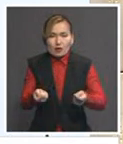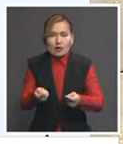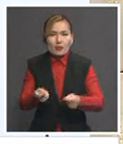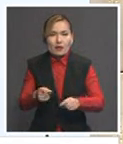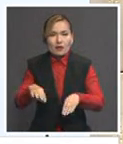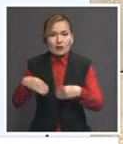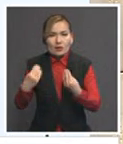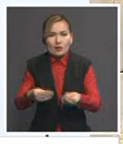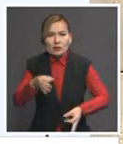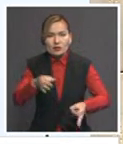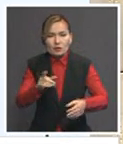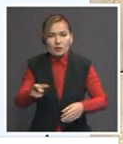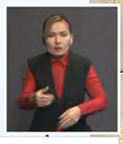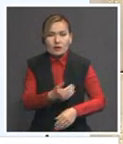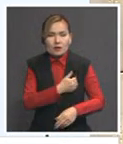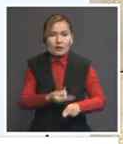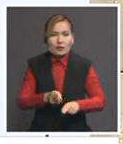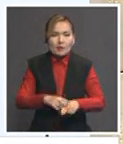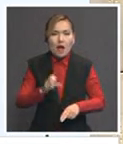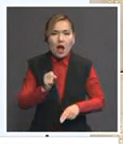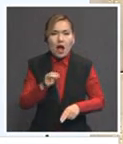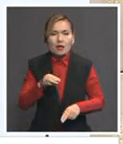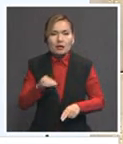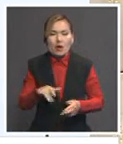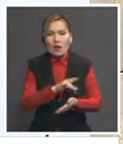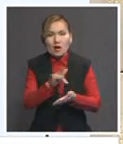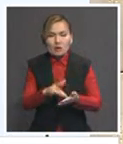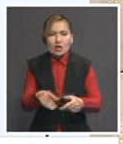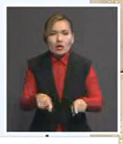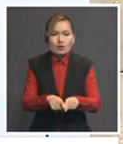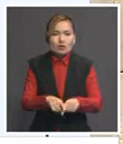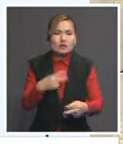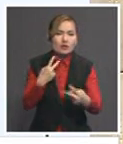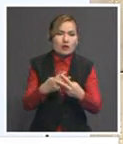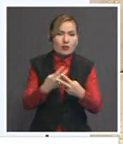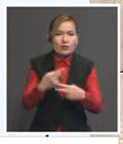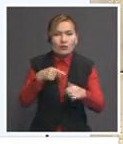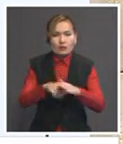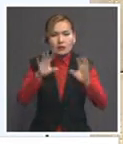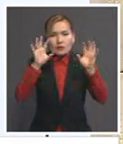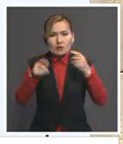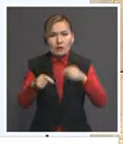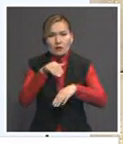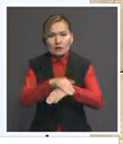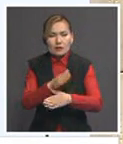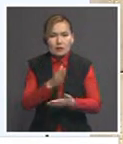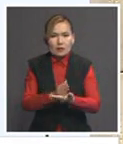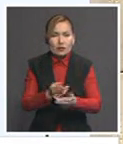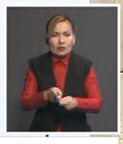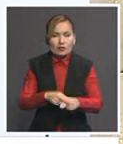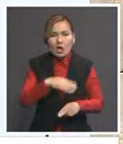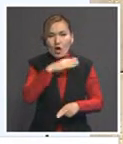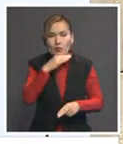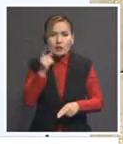жылдың 19 наурызында және 3 сәуірінде Еңбек Атырау республикалық кәсіпорын қызметкерлерінің 2 рет мекеме аумағына тыйым